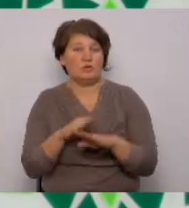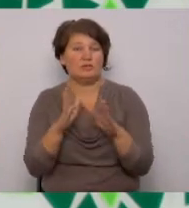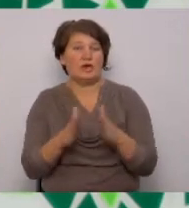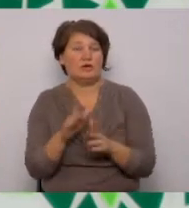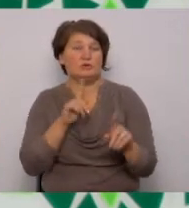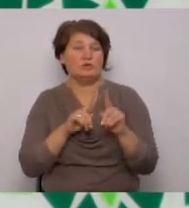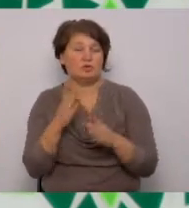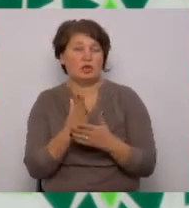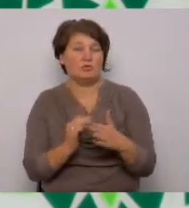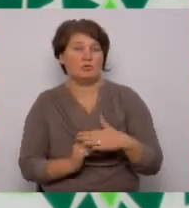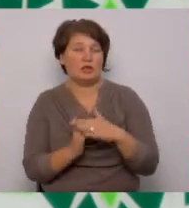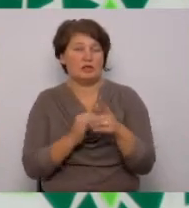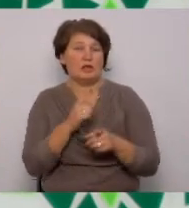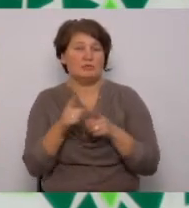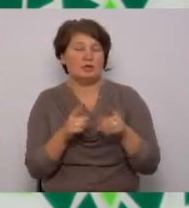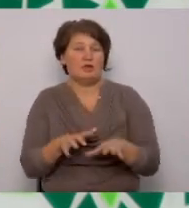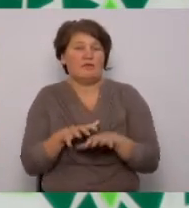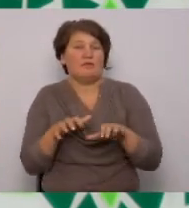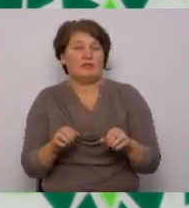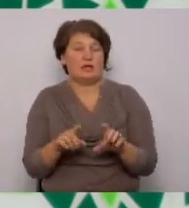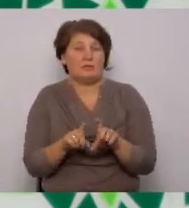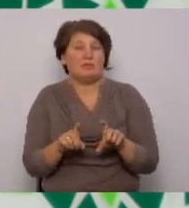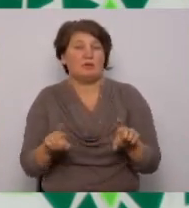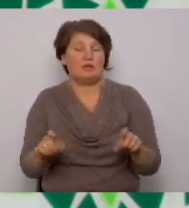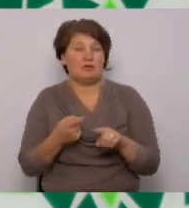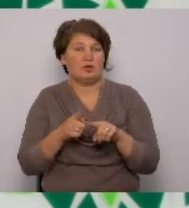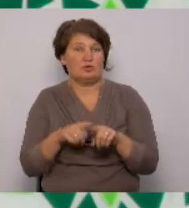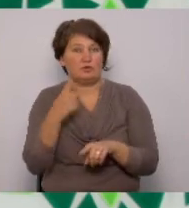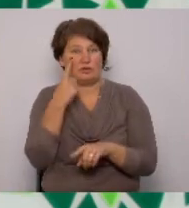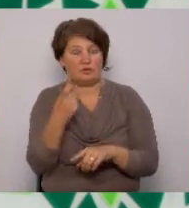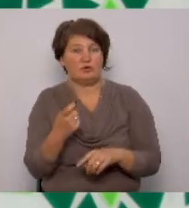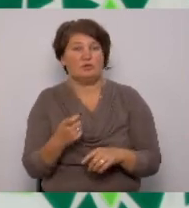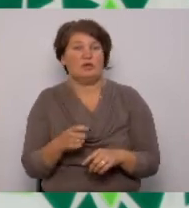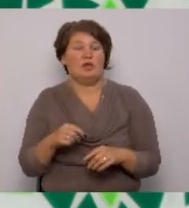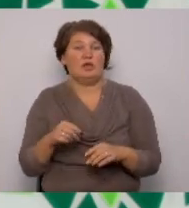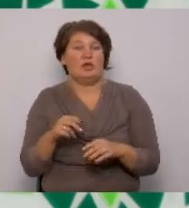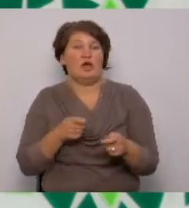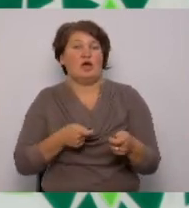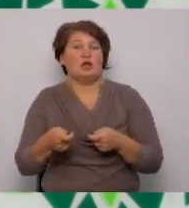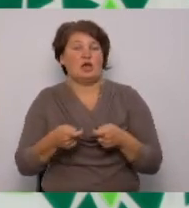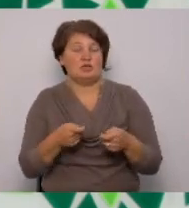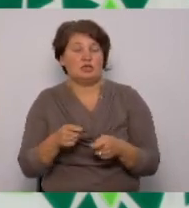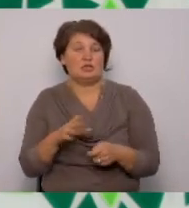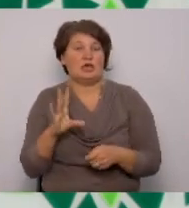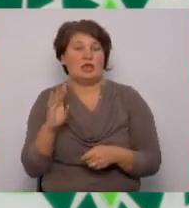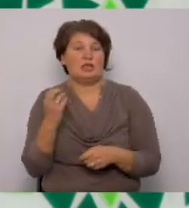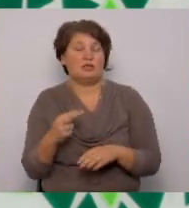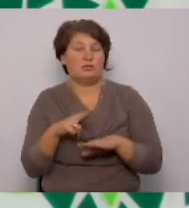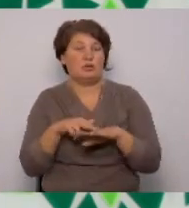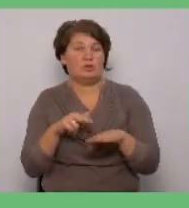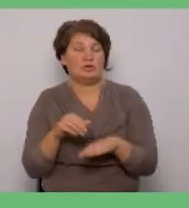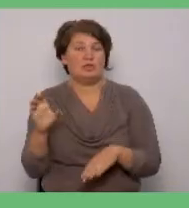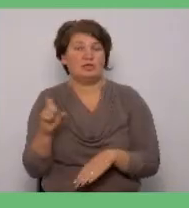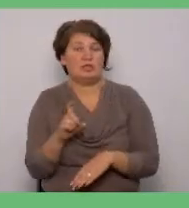стало підставою для зміни власника підприємства. Цю інформацію нам телефоном повідомила речниця головного управління Нацполіції в області Христина